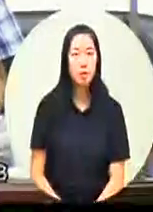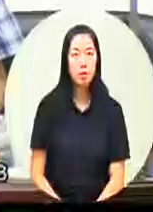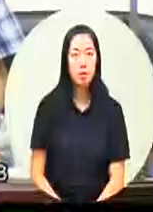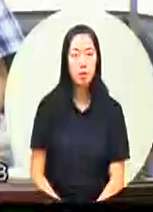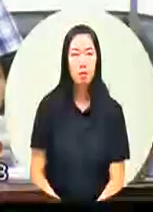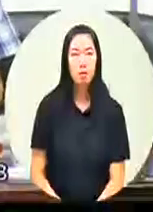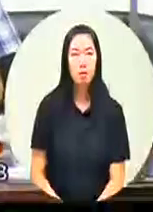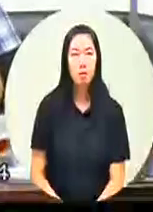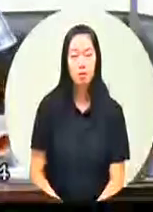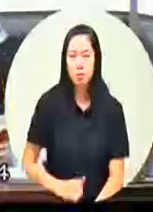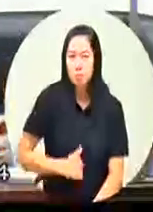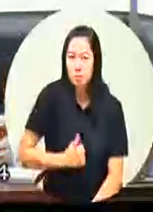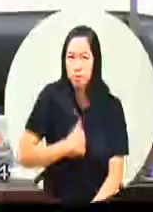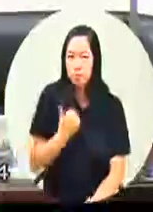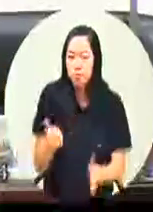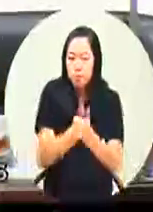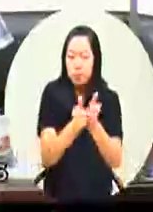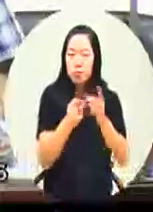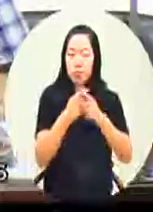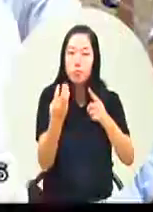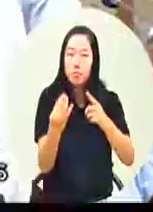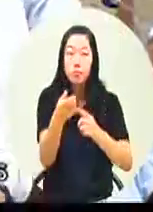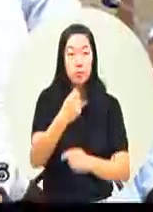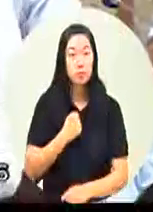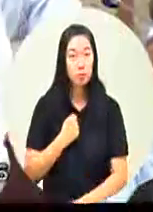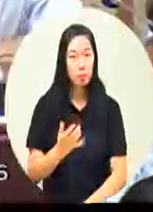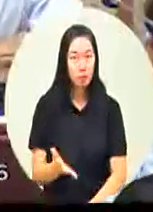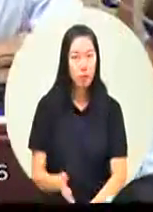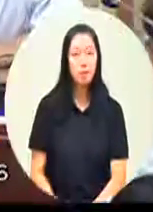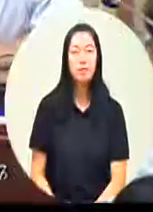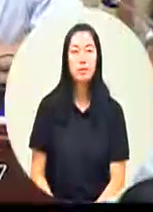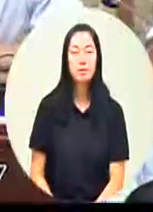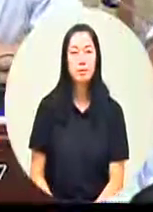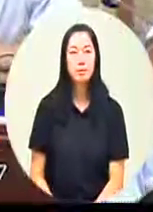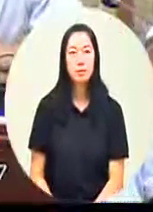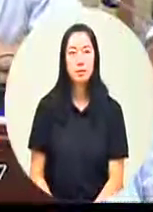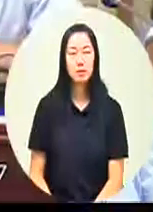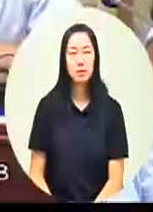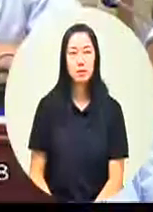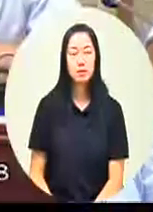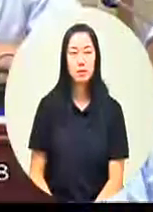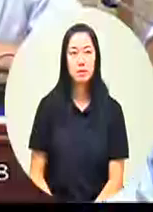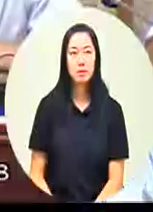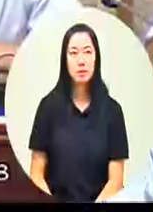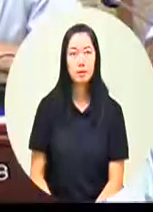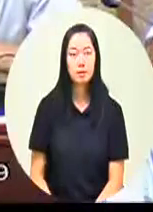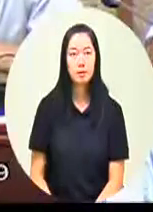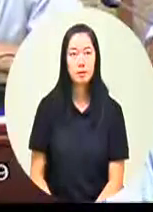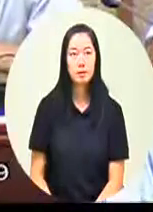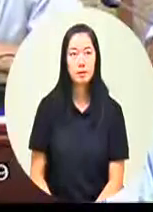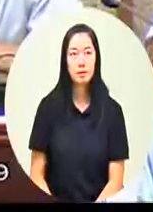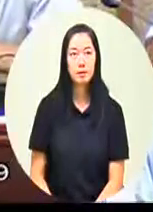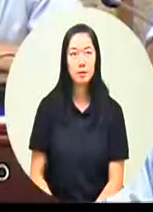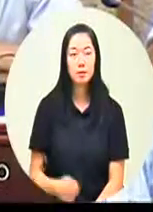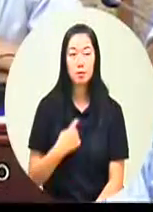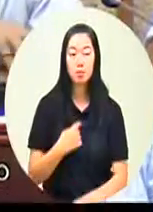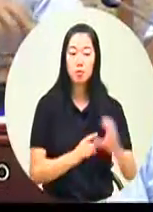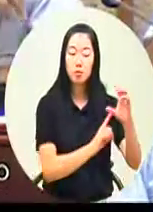状况了，不要说自偿率哈， 局长请答复。 刚才主席，刚才周议员哈，我们